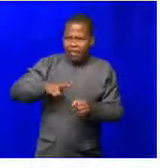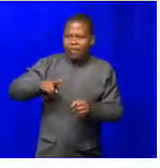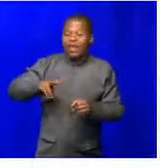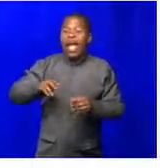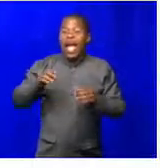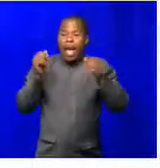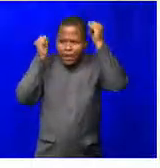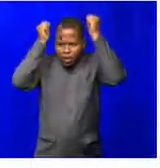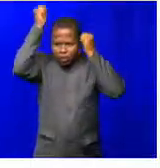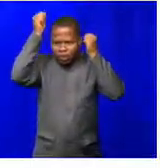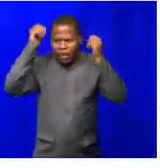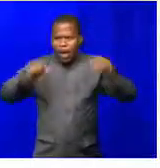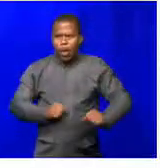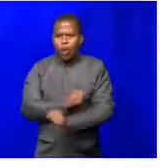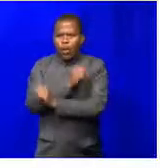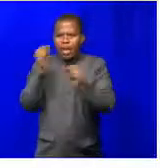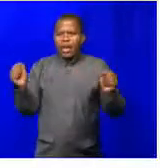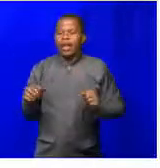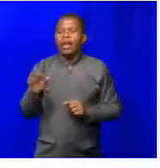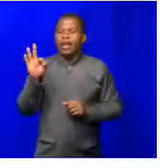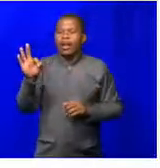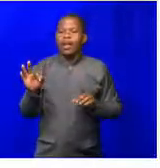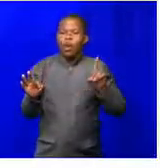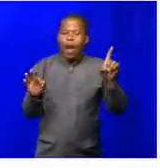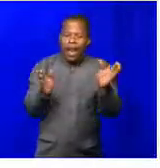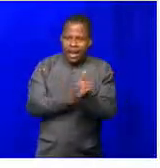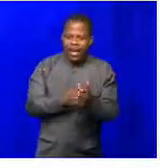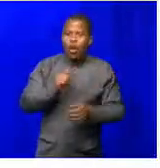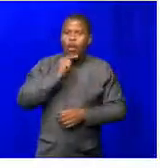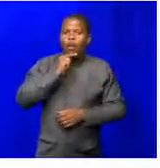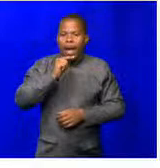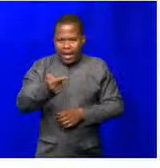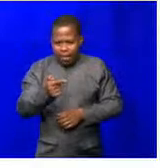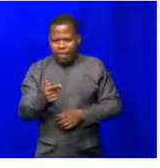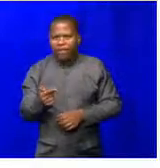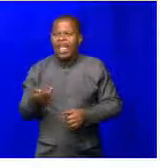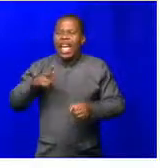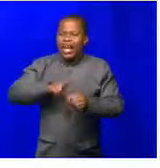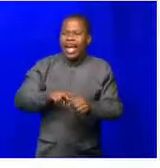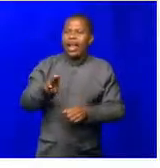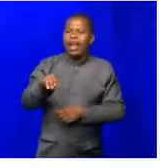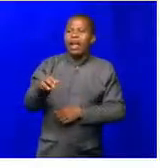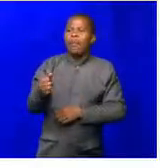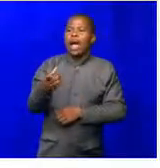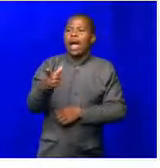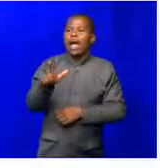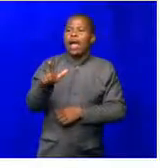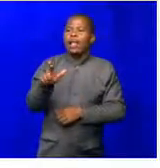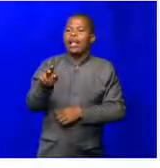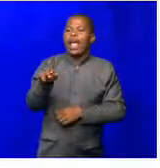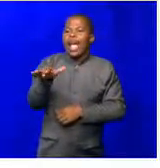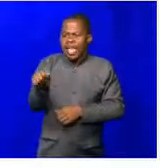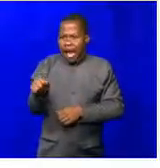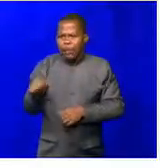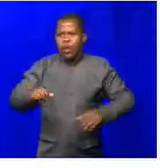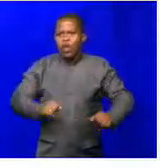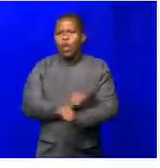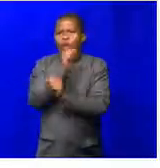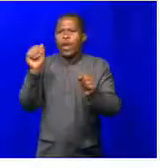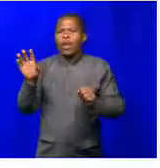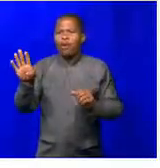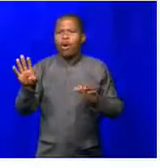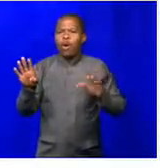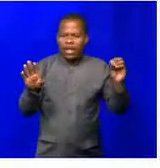Young Buffaloes iphumelele Green Mamba ngamagoli amathathu kulinye. Imadlenya ikhwele yatehlela ku-7 Dreams ngamagoli amane